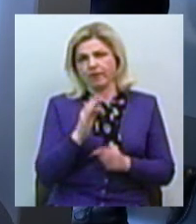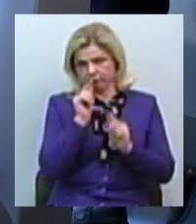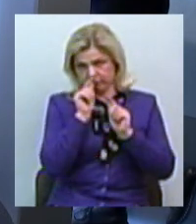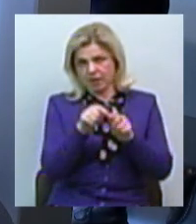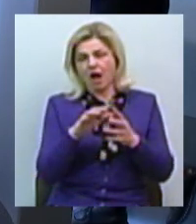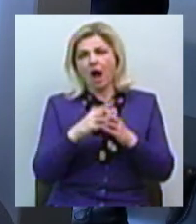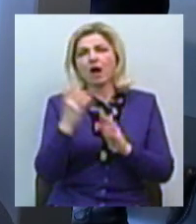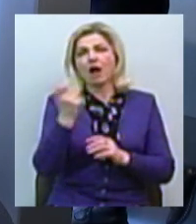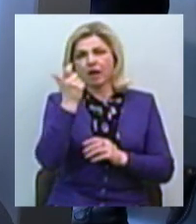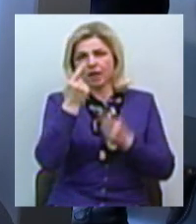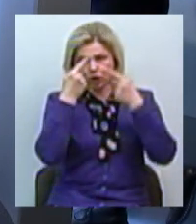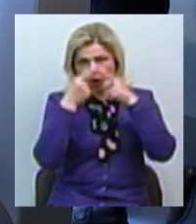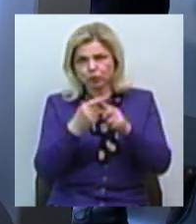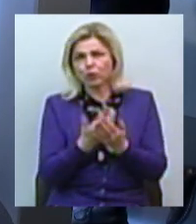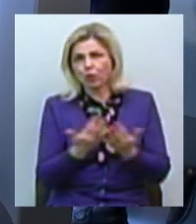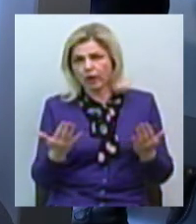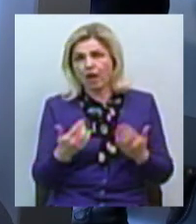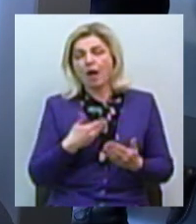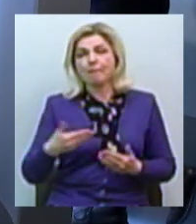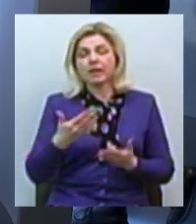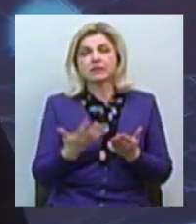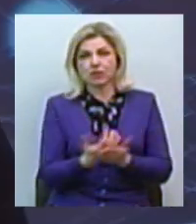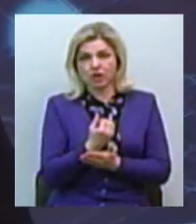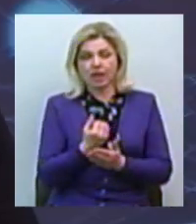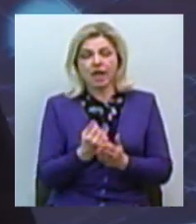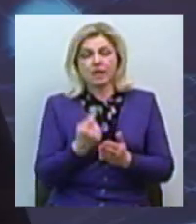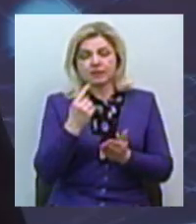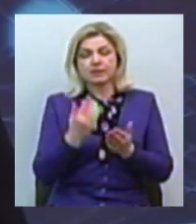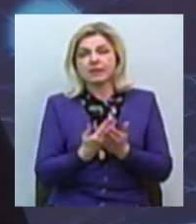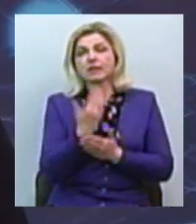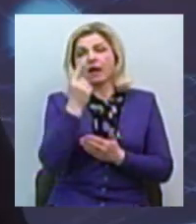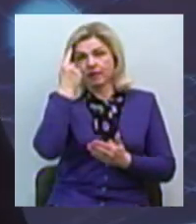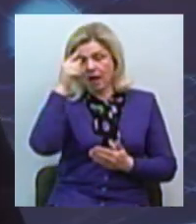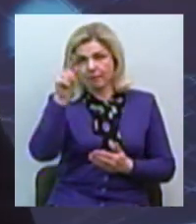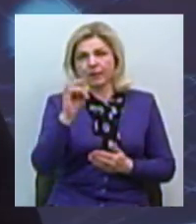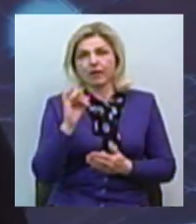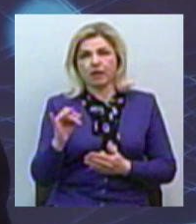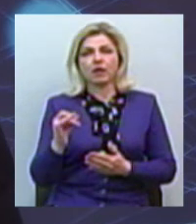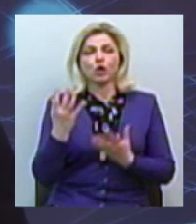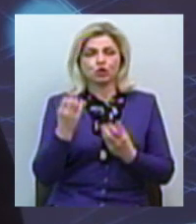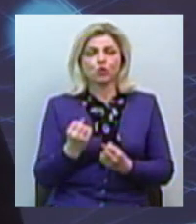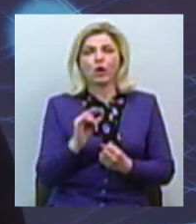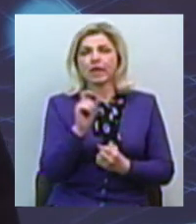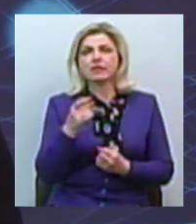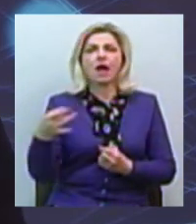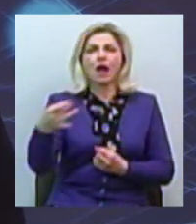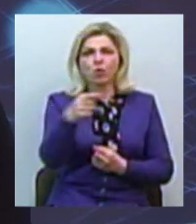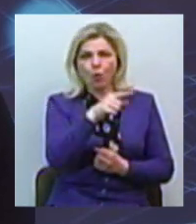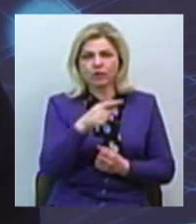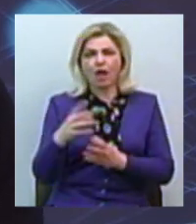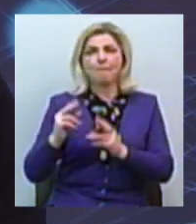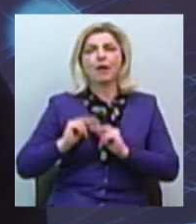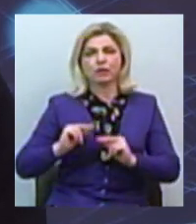що ми знайшли мало того, що стартапи, то ще й партнери підтягнулися з всього регіону, я маю на